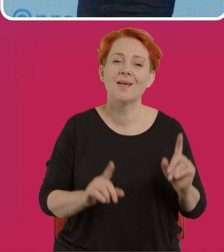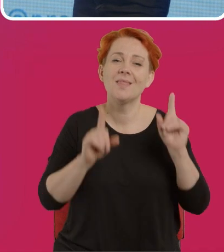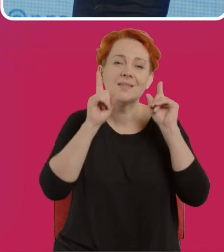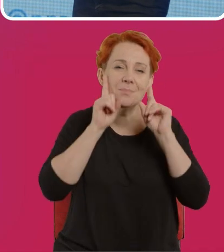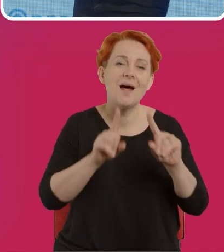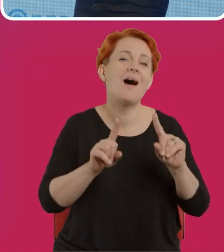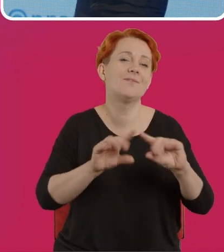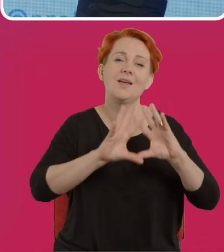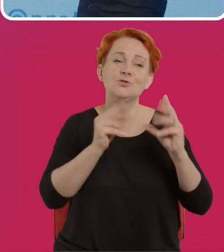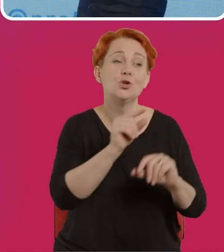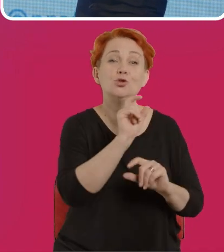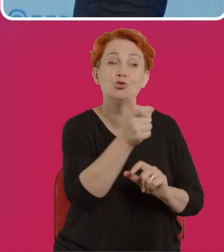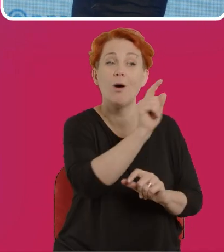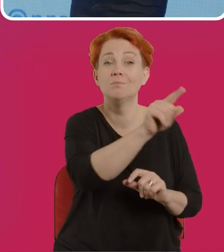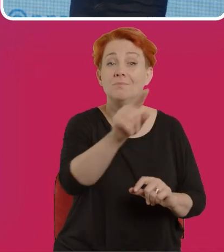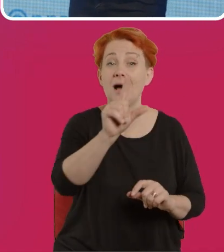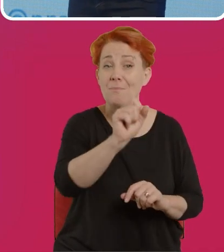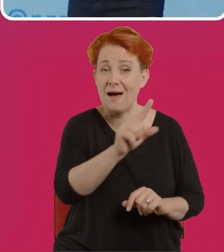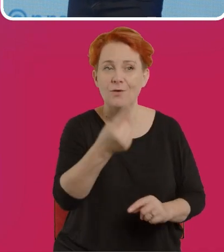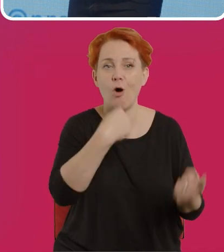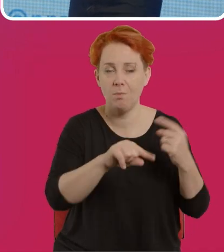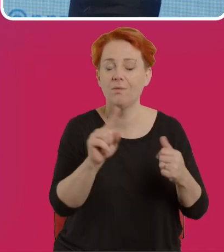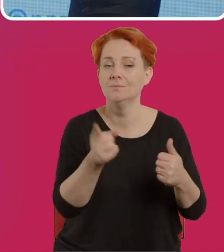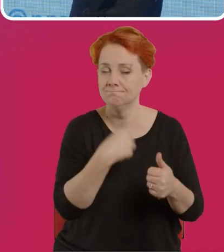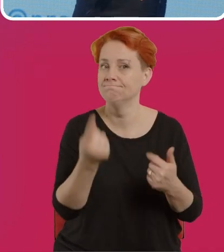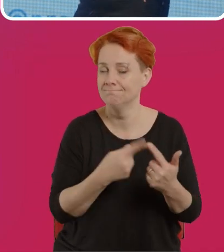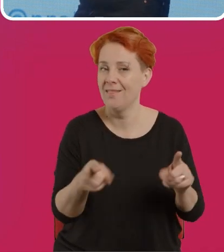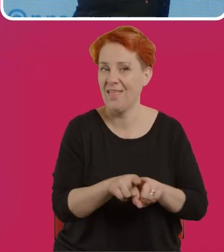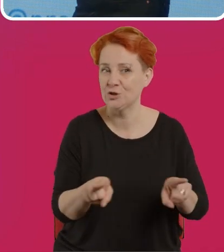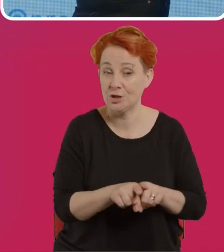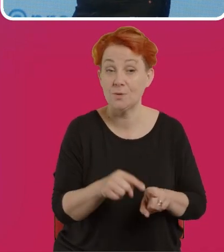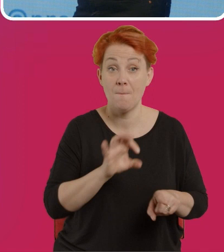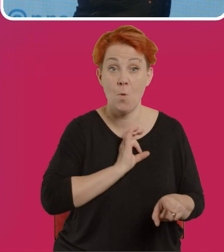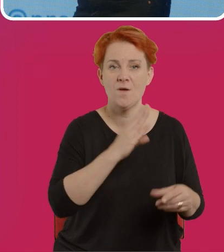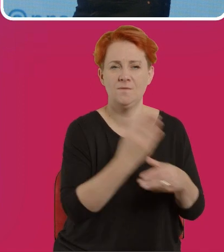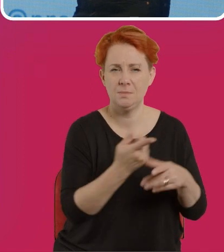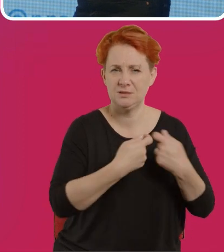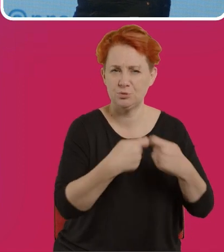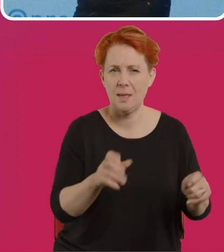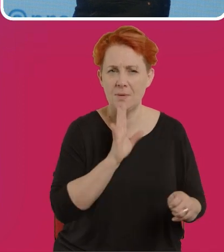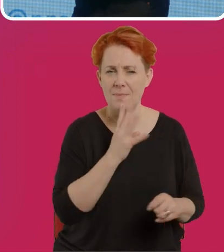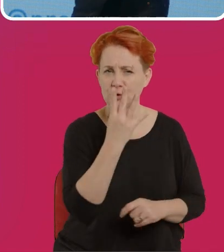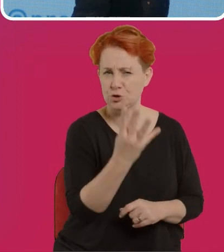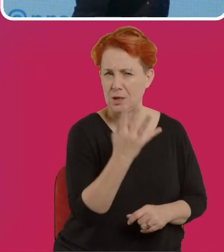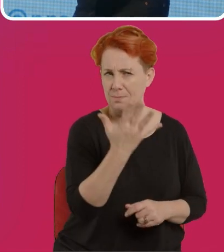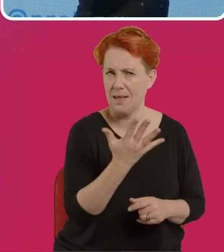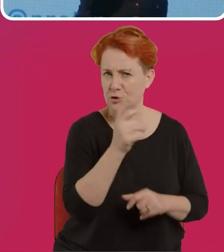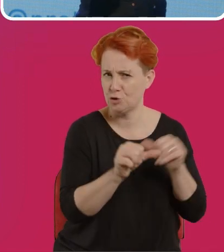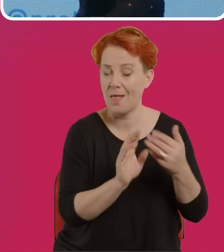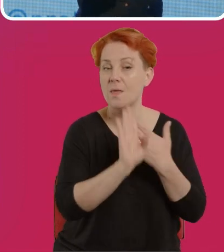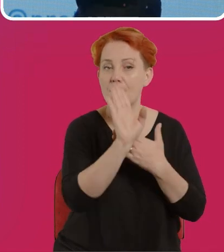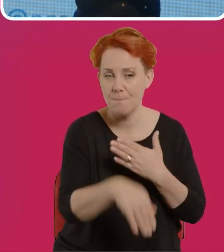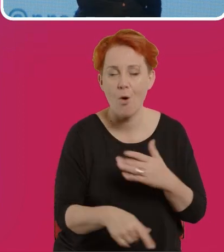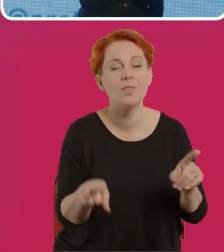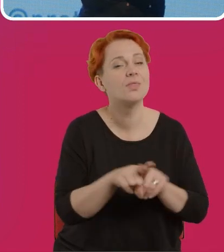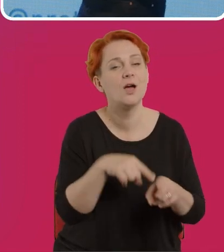rzeczy, o których mówił Paweł, też mi się zdarzyły. Ja co prawda firmę sprzedałam po bodajże chyba 5 czy 4 latach i też opowiem, jak do